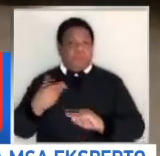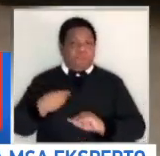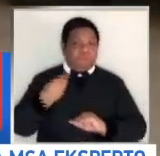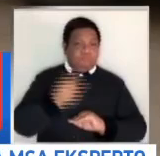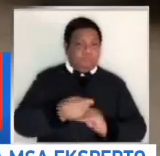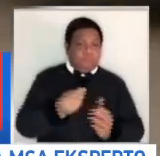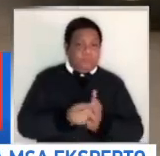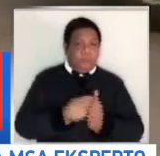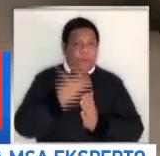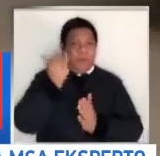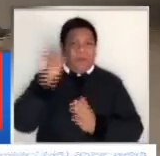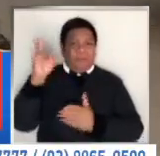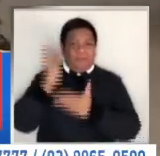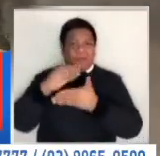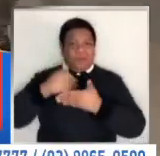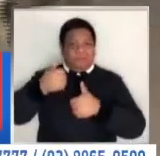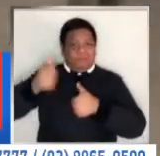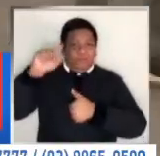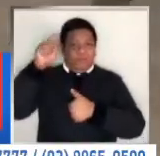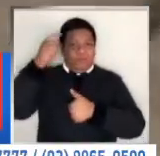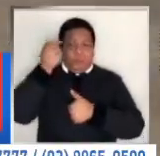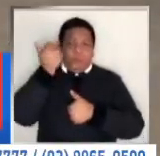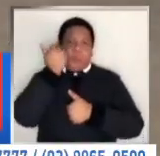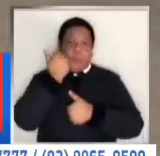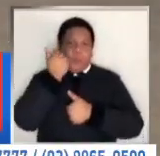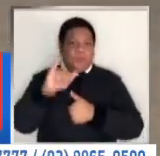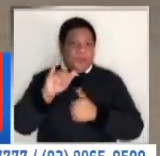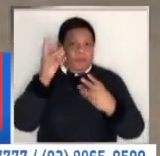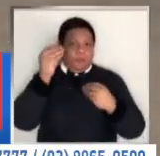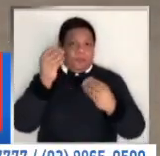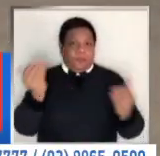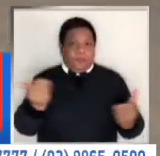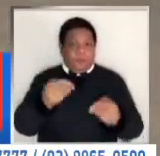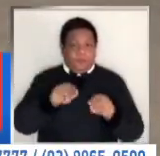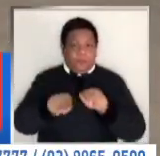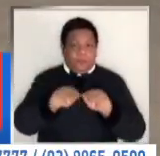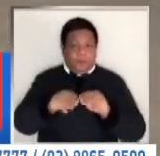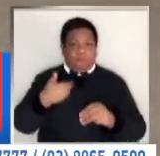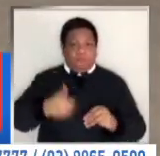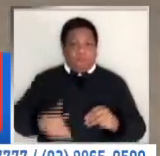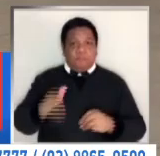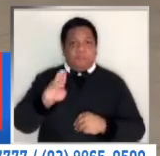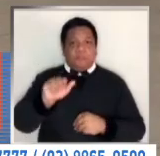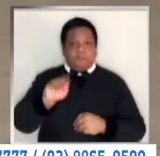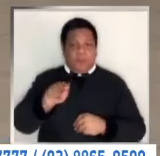mula sa national. Ito ang latest mula rito sa Marikina. Bam Alegre, buong puso para sa Pilipino.